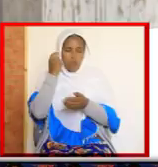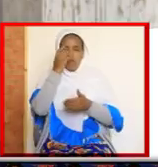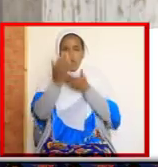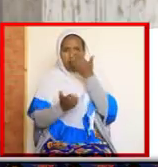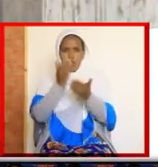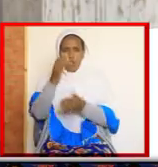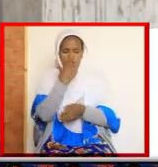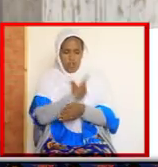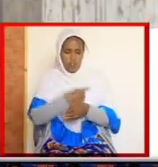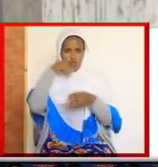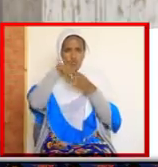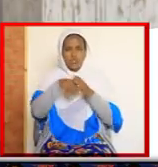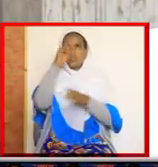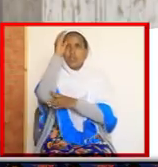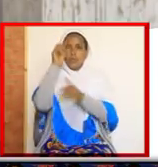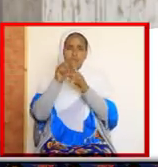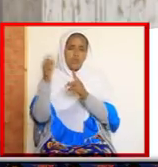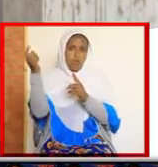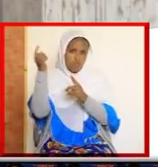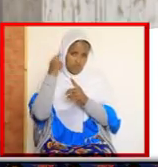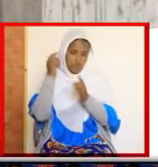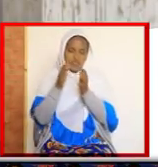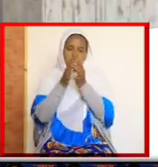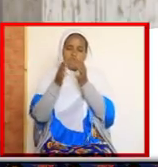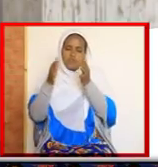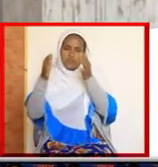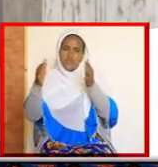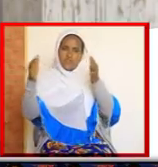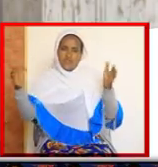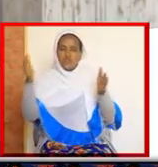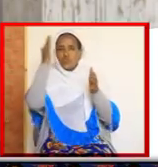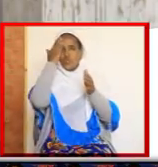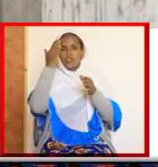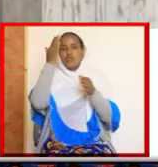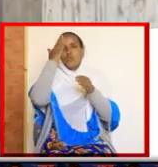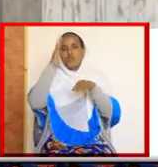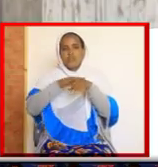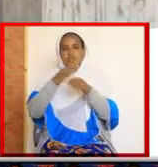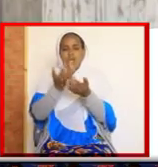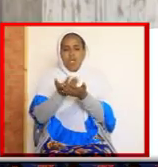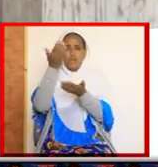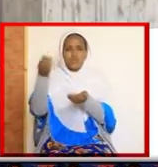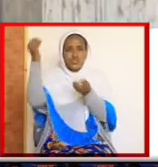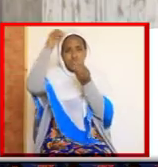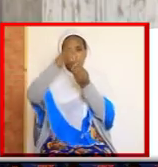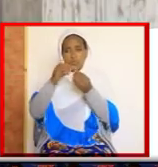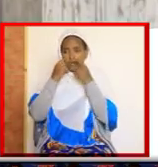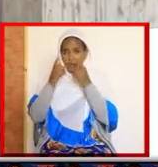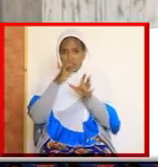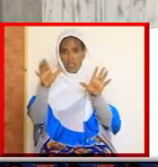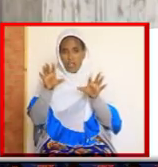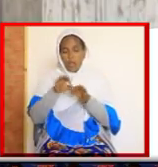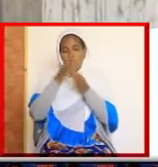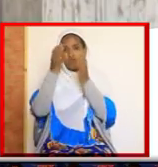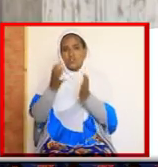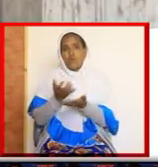ቁመን የምናዳምጠው የምናገለግለው ውስጣችን የሚያዳምጠው ቃለ እግዚአብሔሩን ከሆነ በዛ እየተስፋፋ እውቀት በእውቀት ላይ ልክ